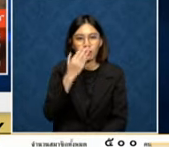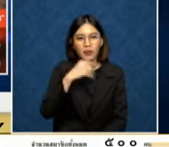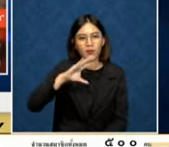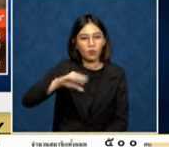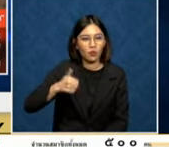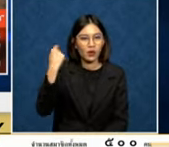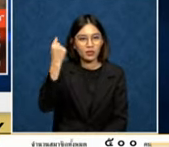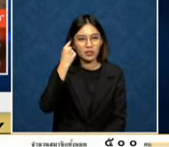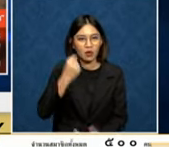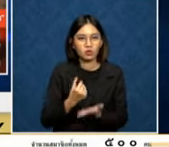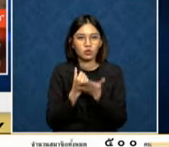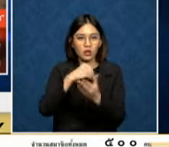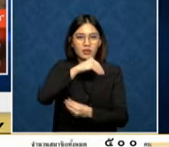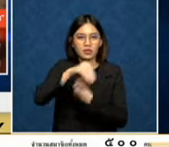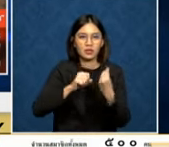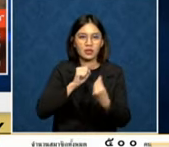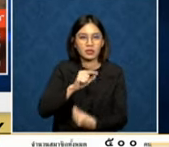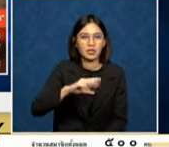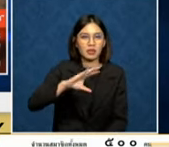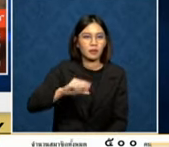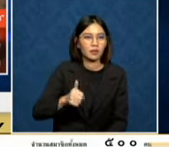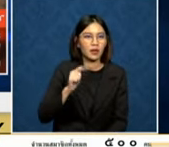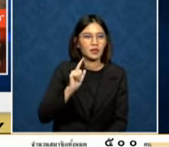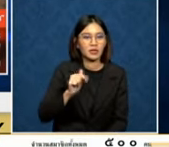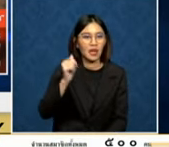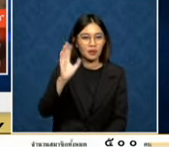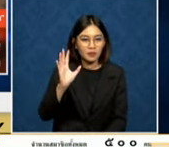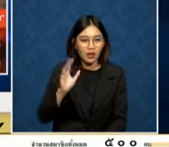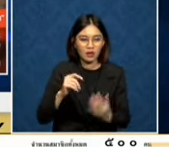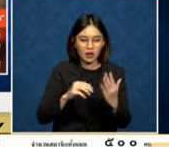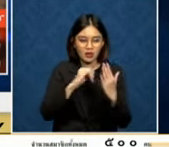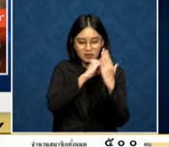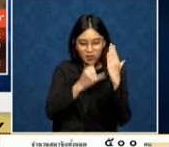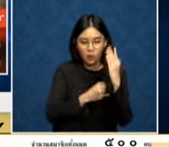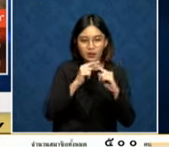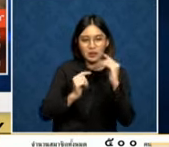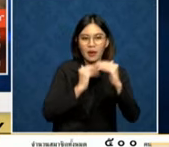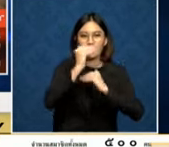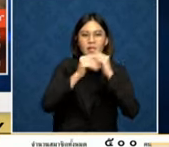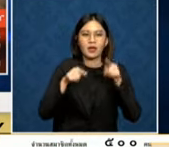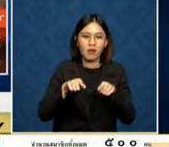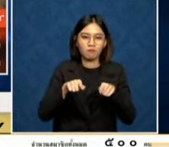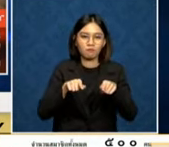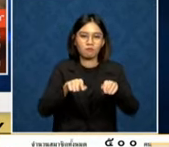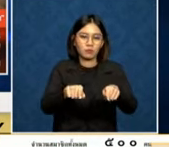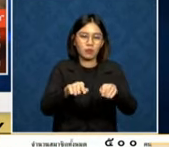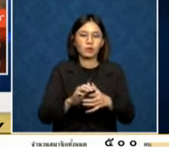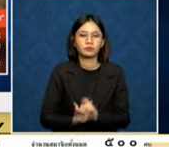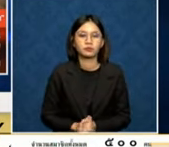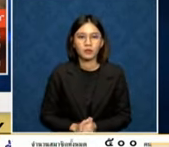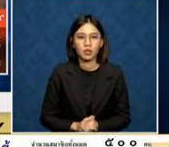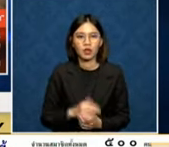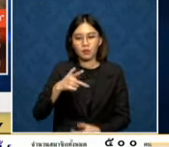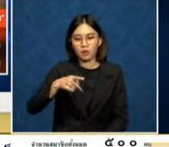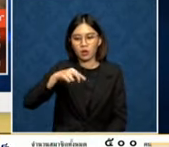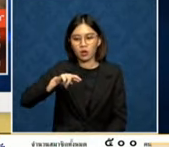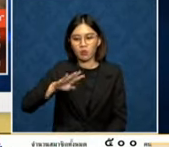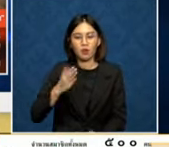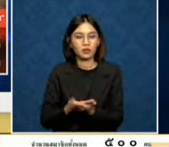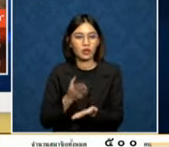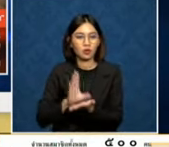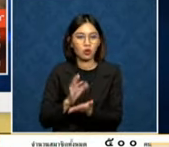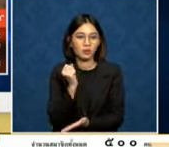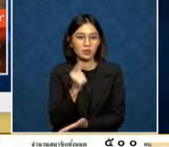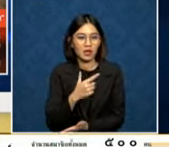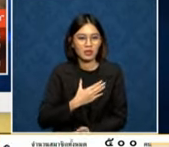ช่วยเศรษฐกิจของเมืองใหญ่เท่านั้นแต่จะช่วยให้เมืองเล็กๆทั่วประเทศเติบโตและพัฒนาไปพร้อมๆกันค่ะและจากร่างพรบงบประมาณราย